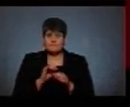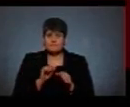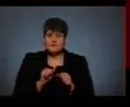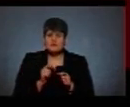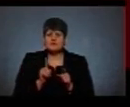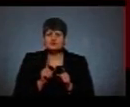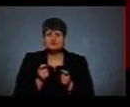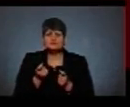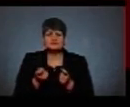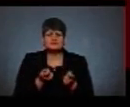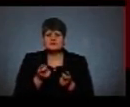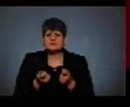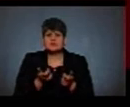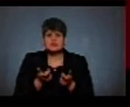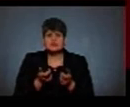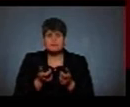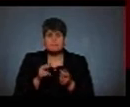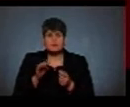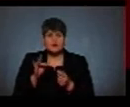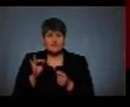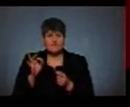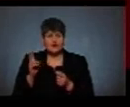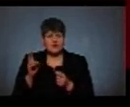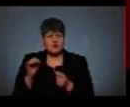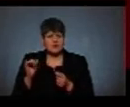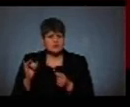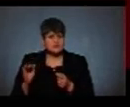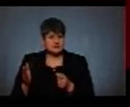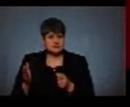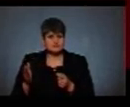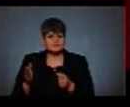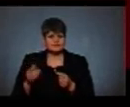і якісь провокації, якісь